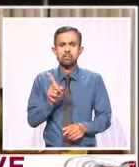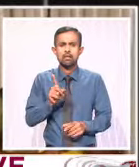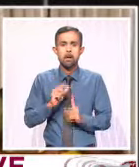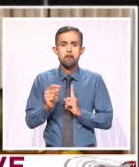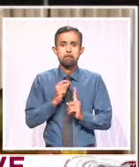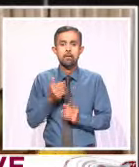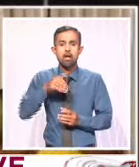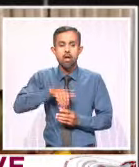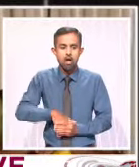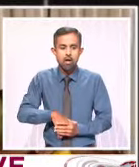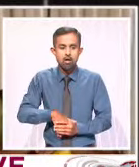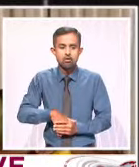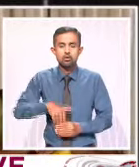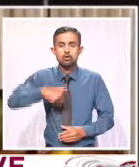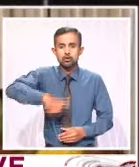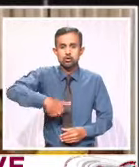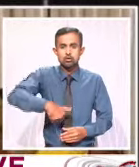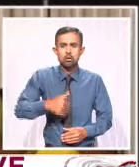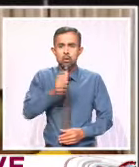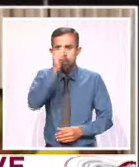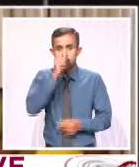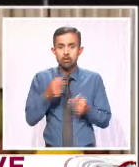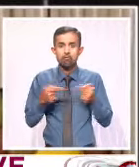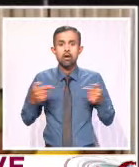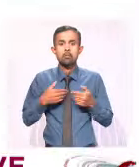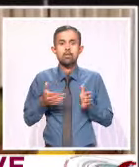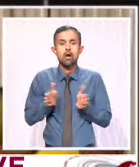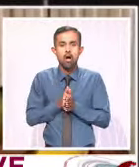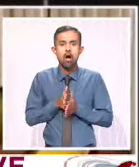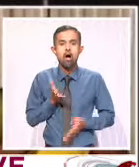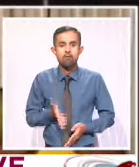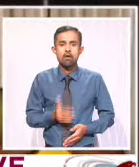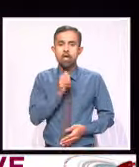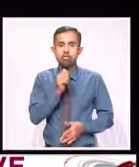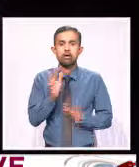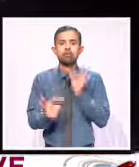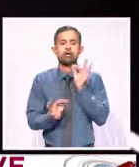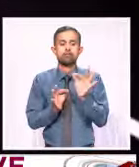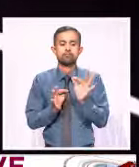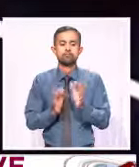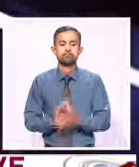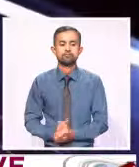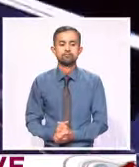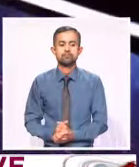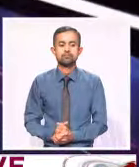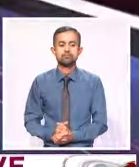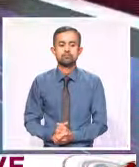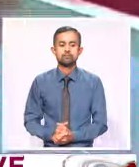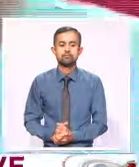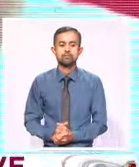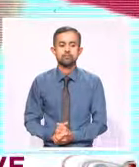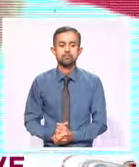මේ පාර්ලිමේන්තුව ඇතුලේ ක්‍රිකට් එකේ දූෂණයට එරෙහිව අපිත් එක්ක ඉන්නවා. මේක තමයි ඇත්ත කතාව.